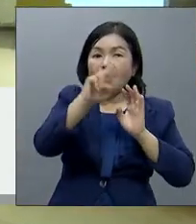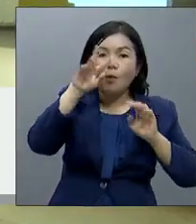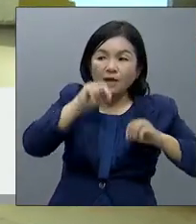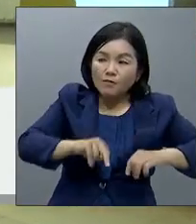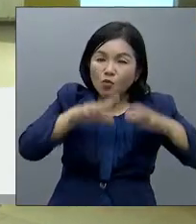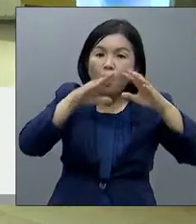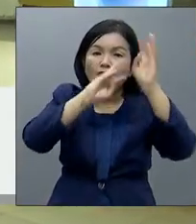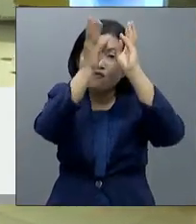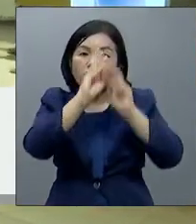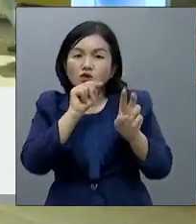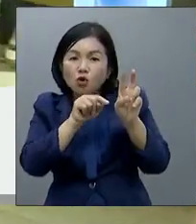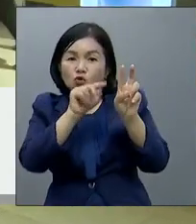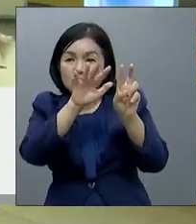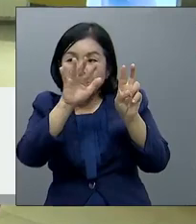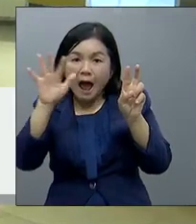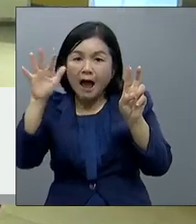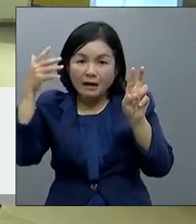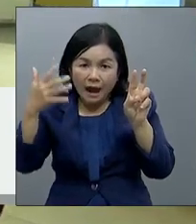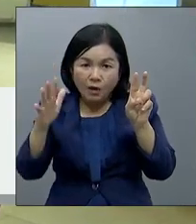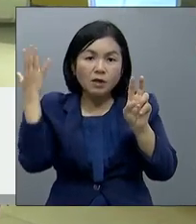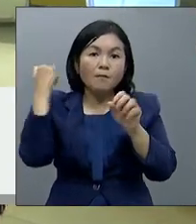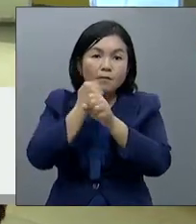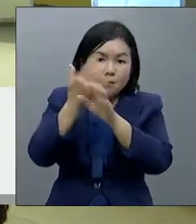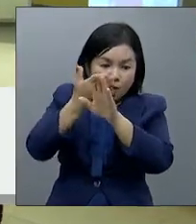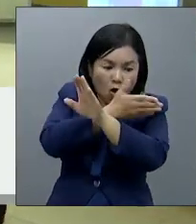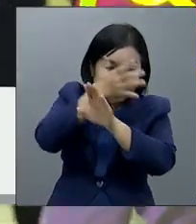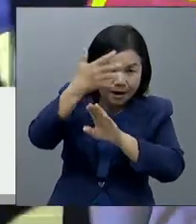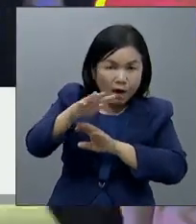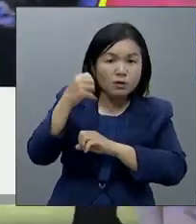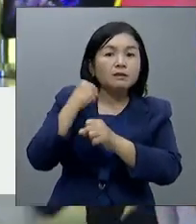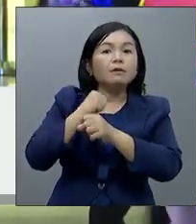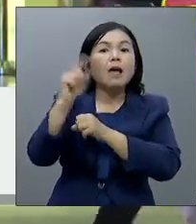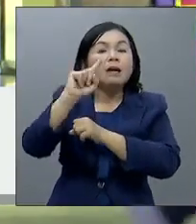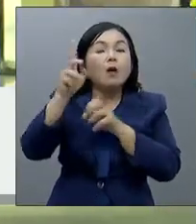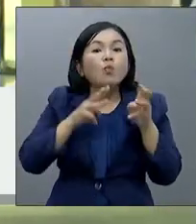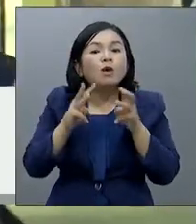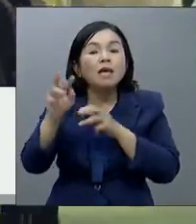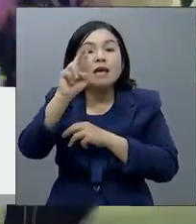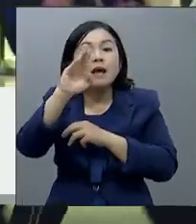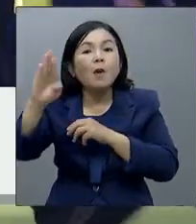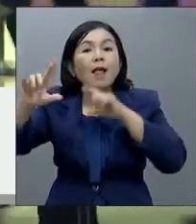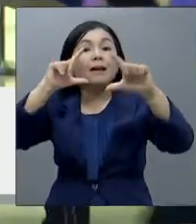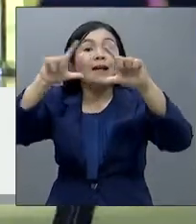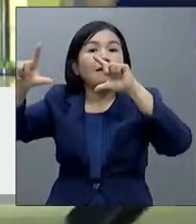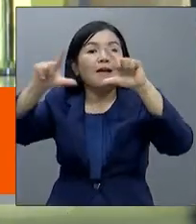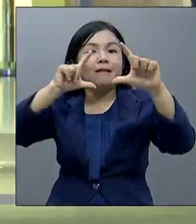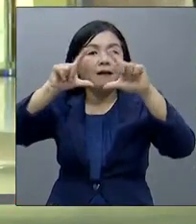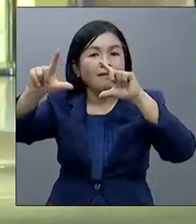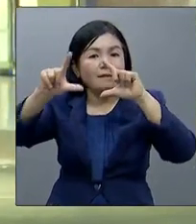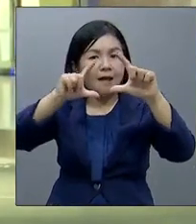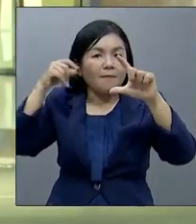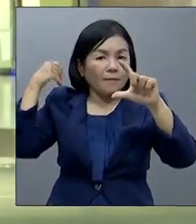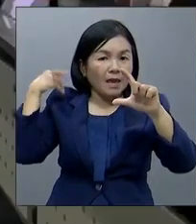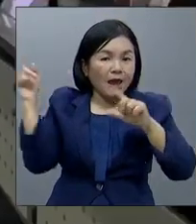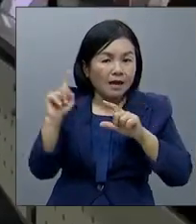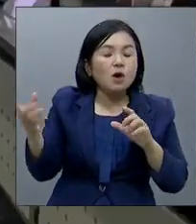และฝุ่น PM2.5 ที่ได้ดำเนินการมาก่อนหน้านี้อยู่แล้วผ่านทางการแจ้งเตือนระบบ LINE Alert ซึ่งเป็นระบบที่เชื่อม